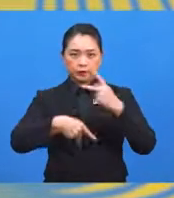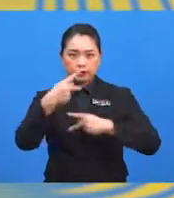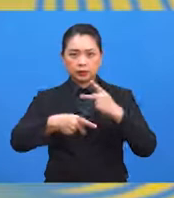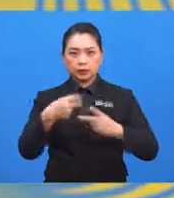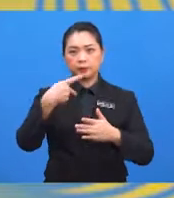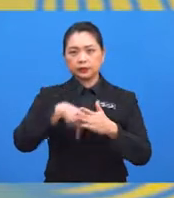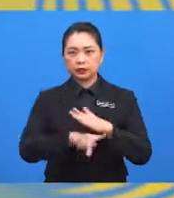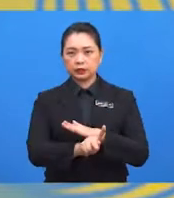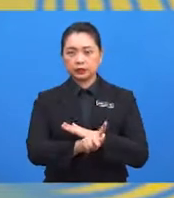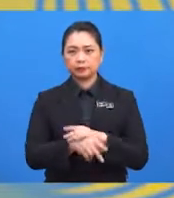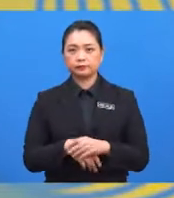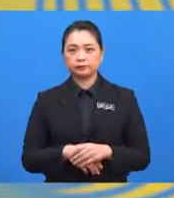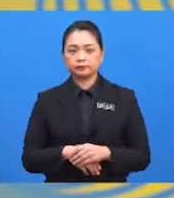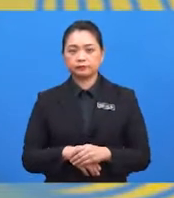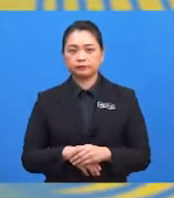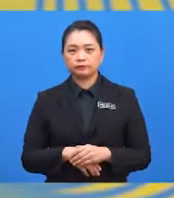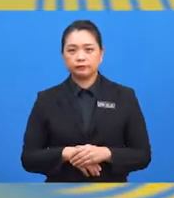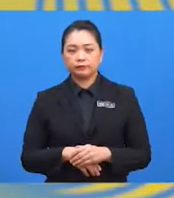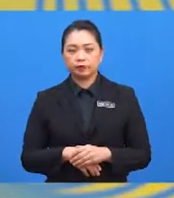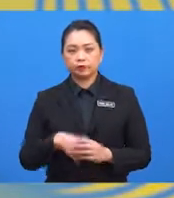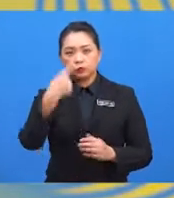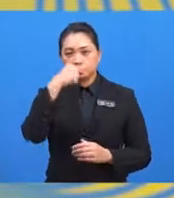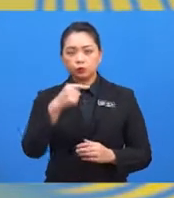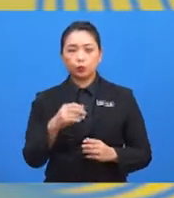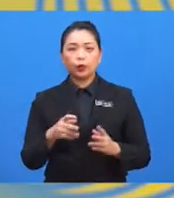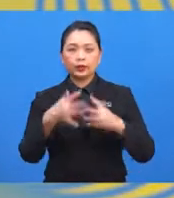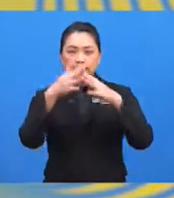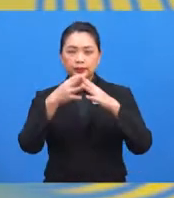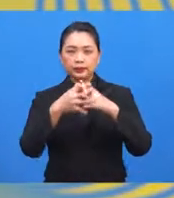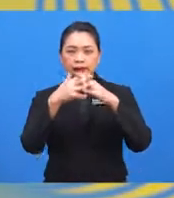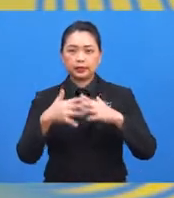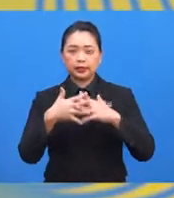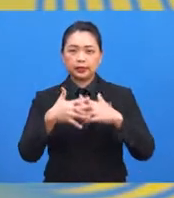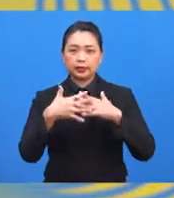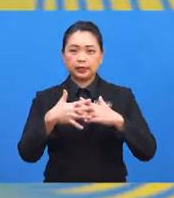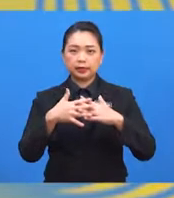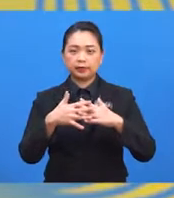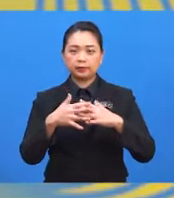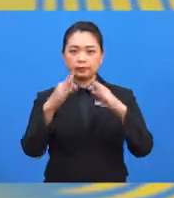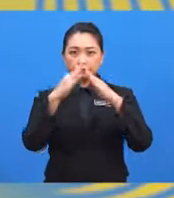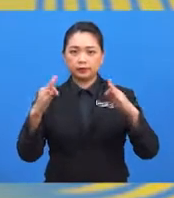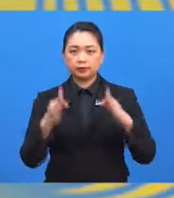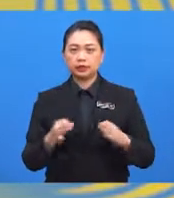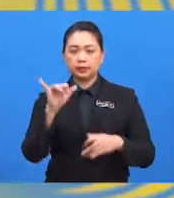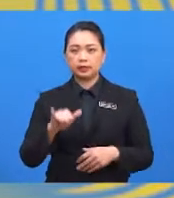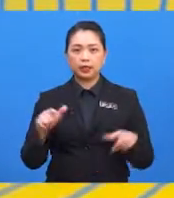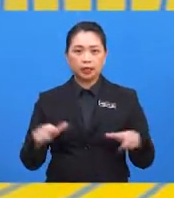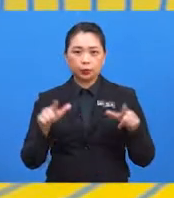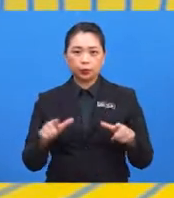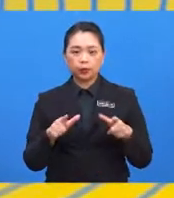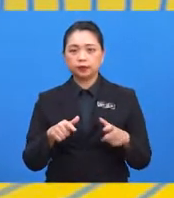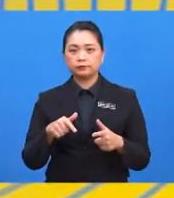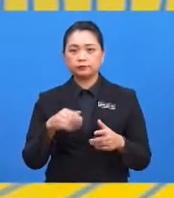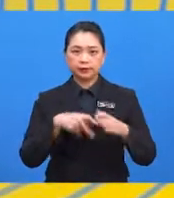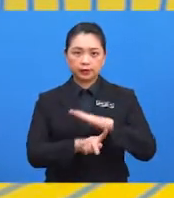percetakan, terutamanya pada kilang-kilang percetakan yang perlu melakukan tetapan ini.